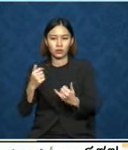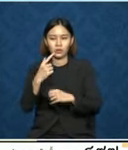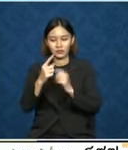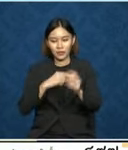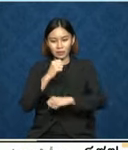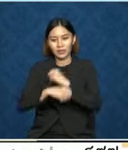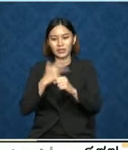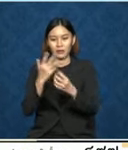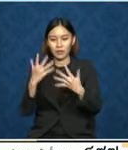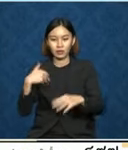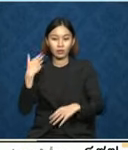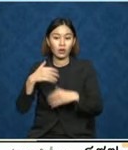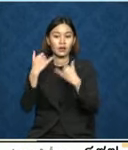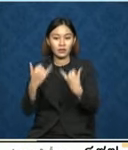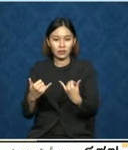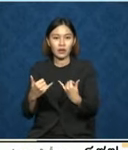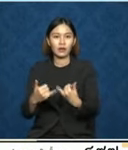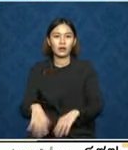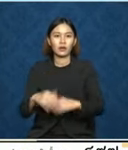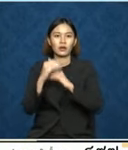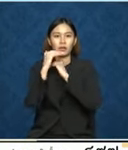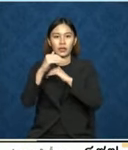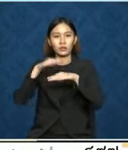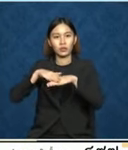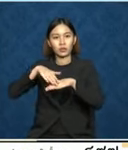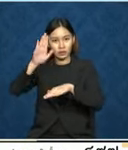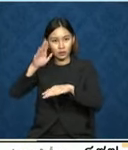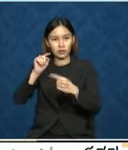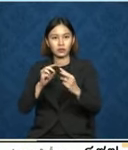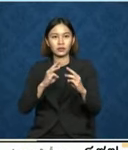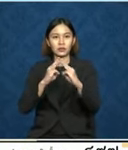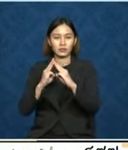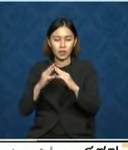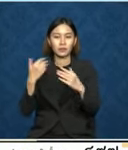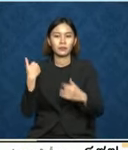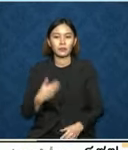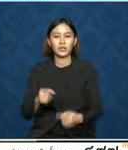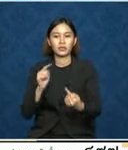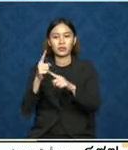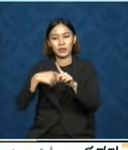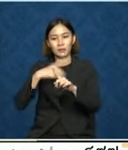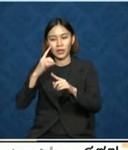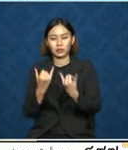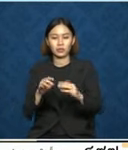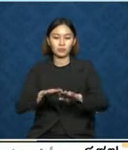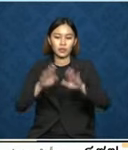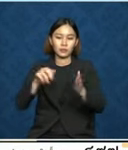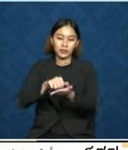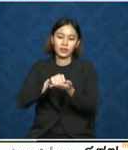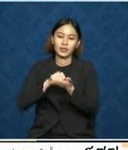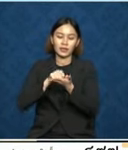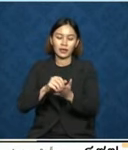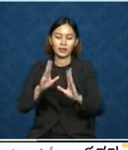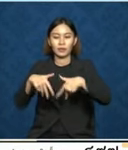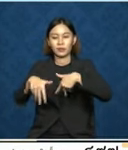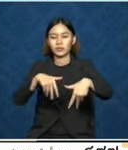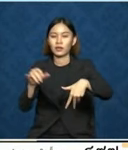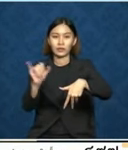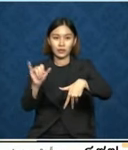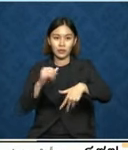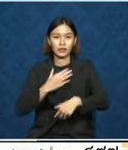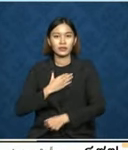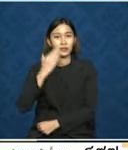นี้ 24มกราคม 67เลยกำหนดแล้วแล้วเสร็จตามสัญญาของโครงการมาแล้ว 8เดือนก็ยังไม่สามารถเปิดให้บริการให้กับประชาชนได้